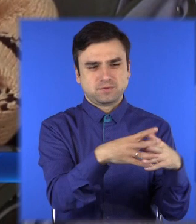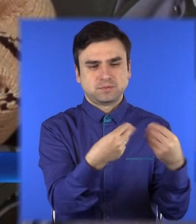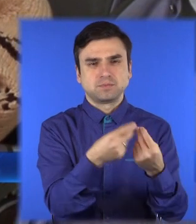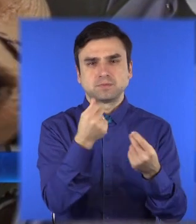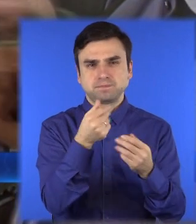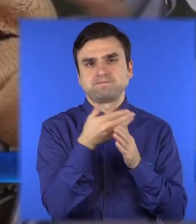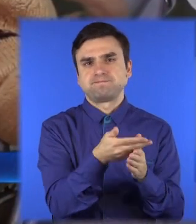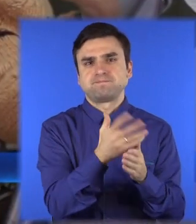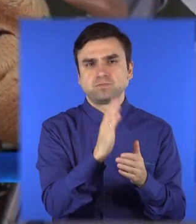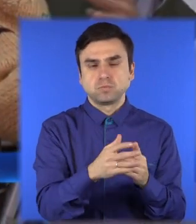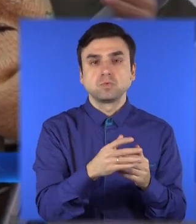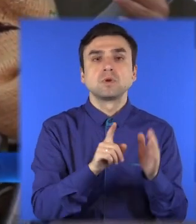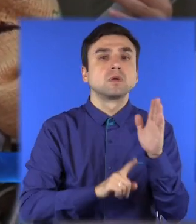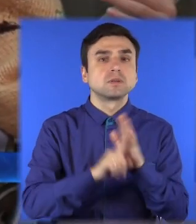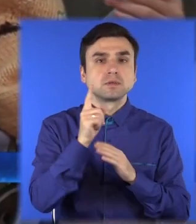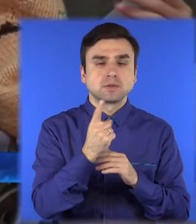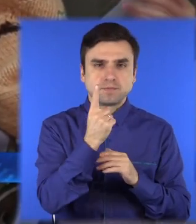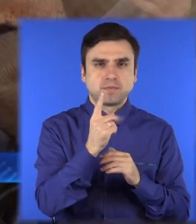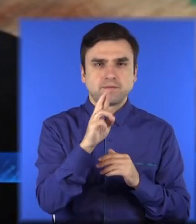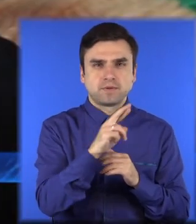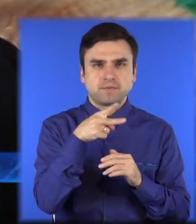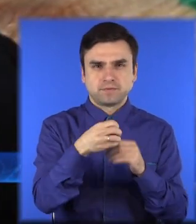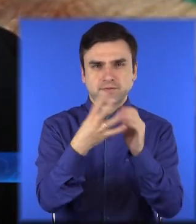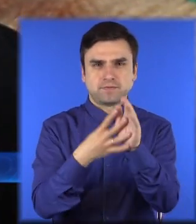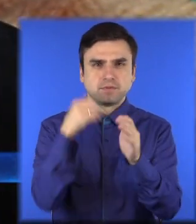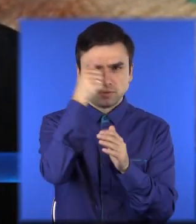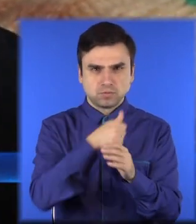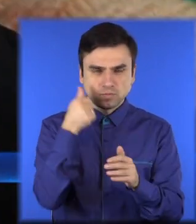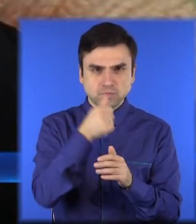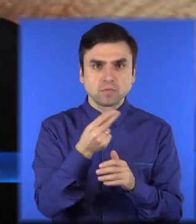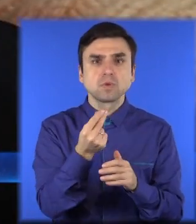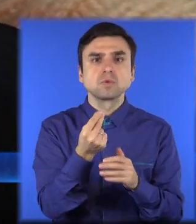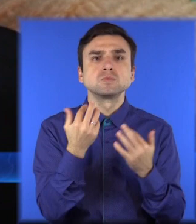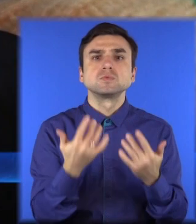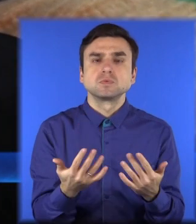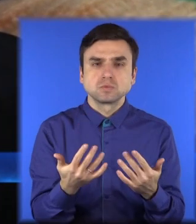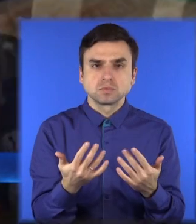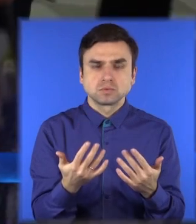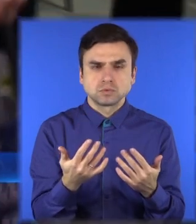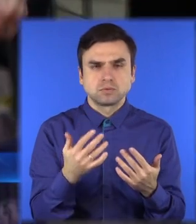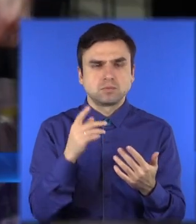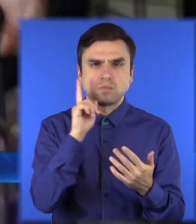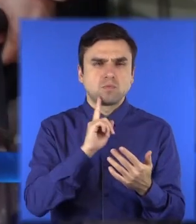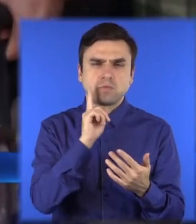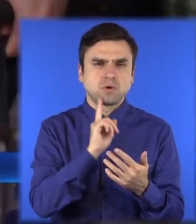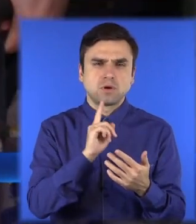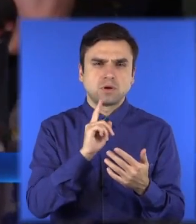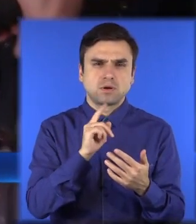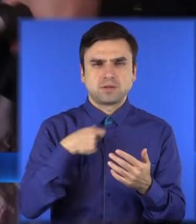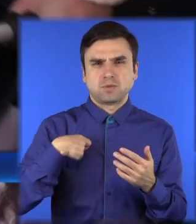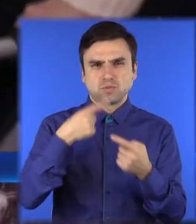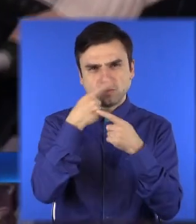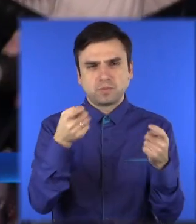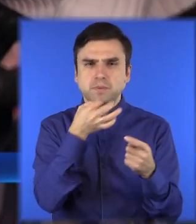січня 2019 року виплачуватиметься соціальна допомога. Розмір коштів у Кабміні поки що не повідомляють. У свою